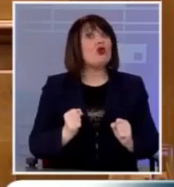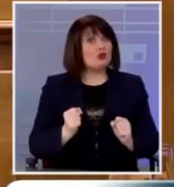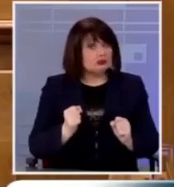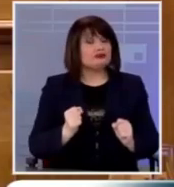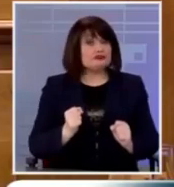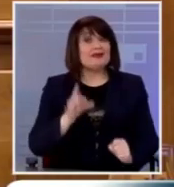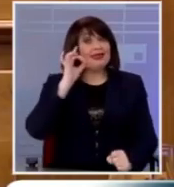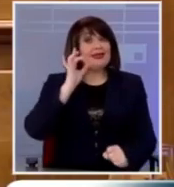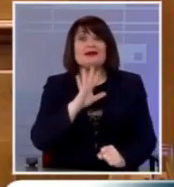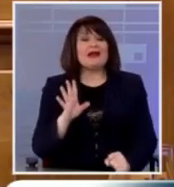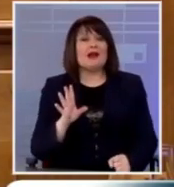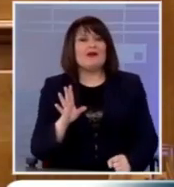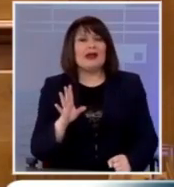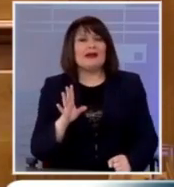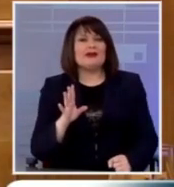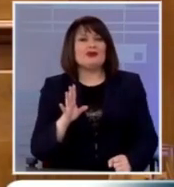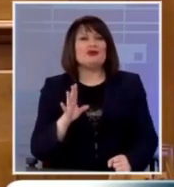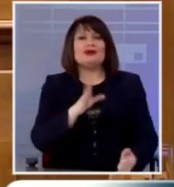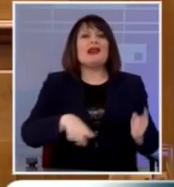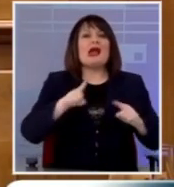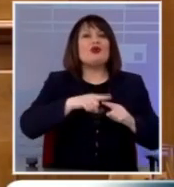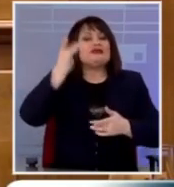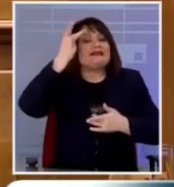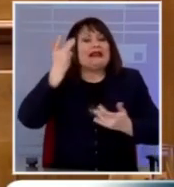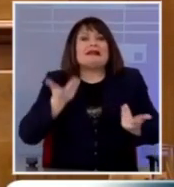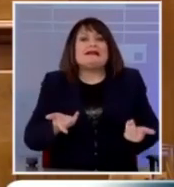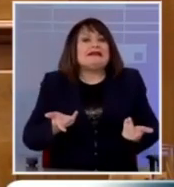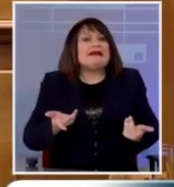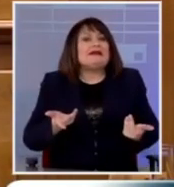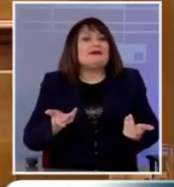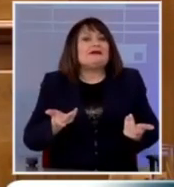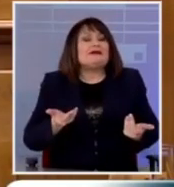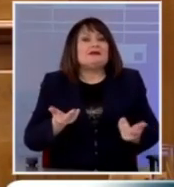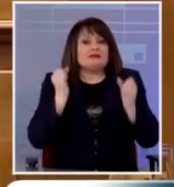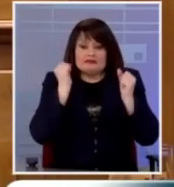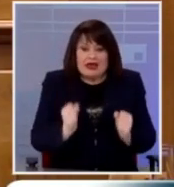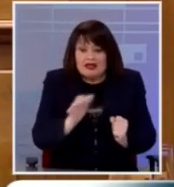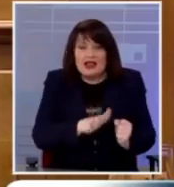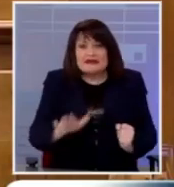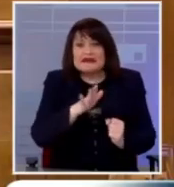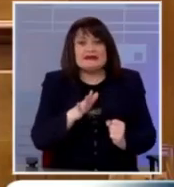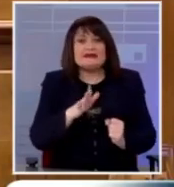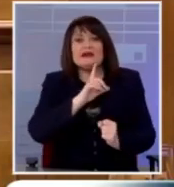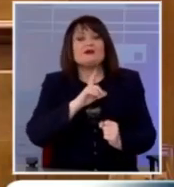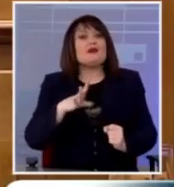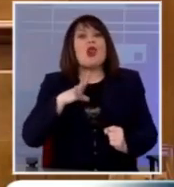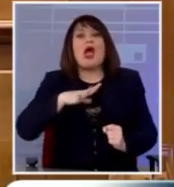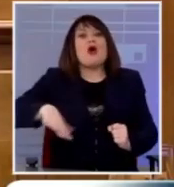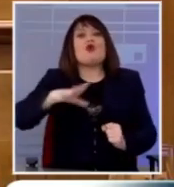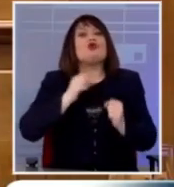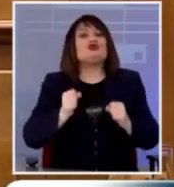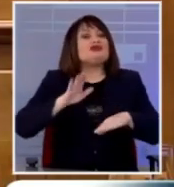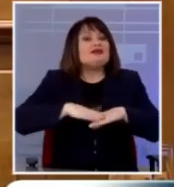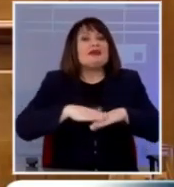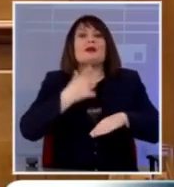προφανώς δεν αντιλαμβάνονται ποια είναι η λαϊκή συνείδηση σήμερα για την κατάσταση στην οποία έχει περιέλθει ο λαός. Ποια είναι η αιτία